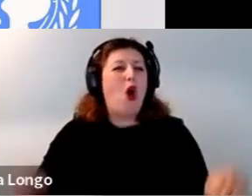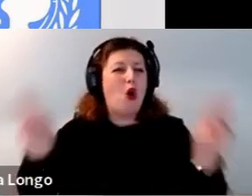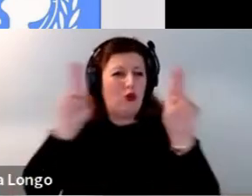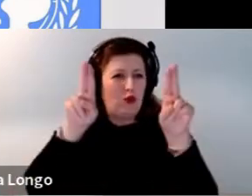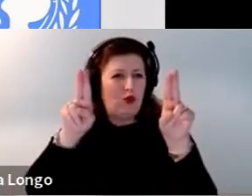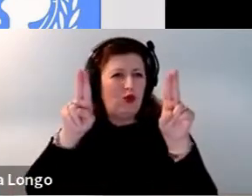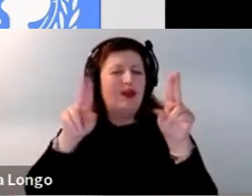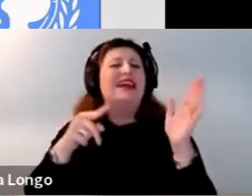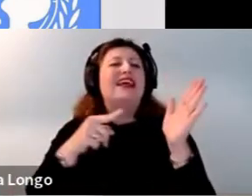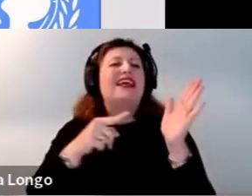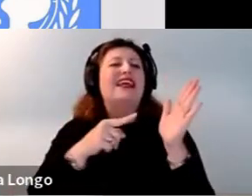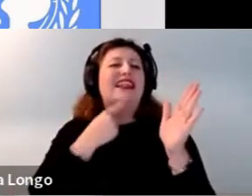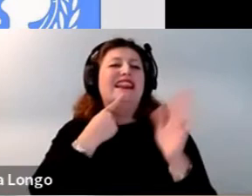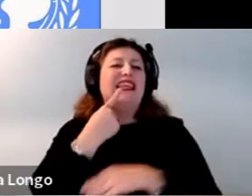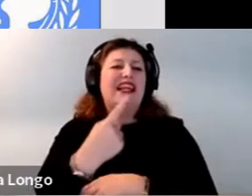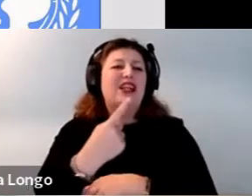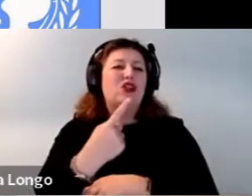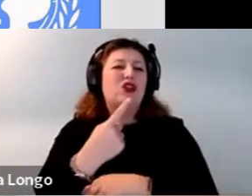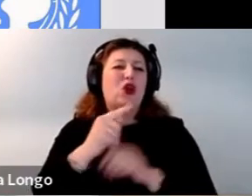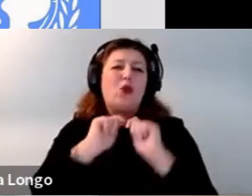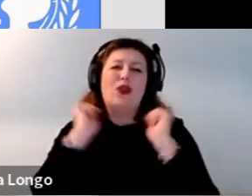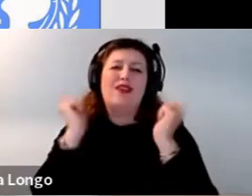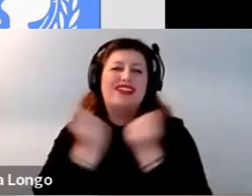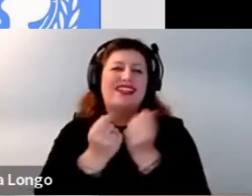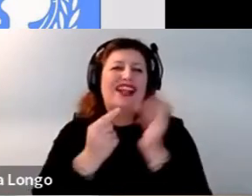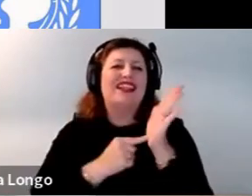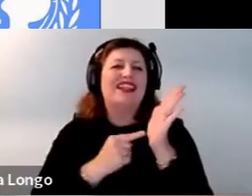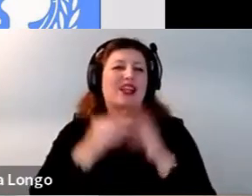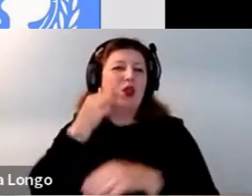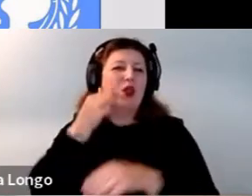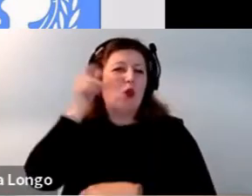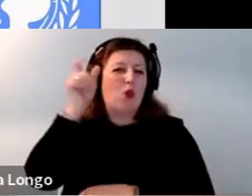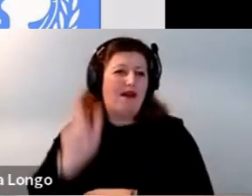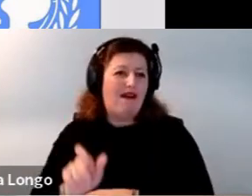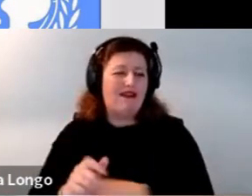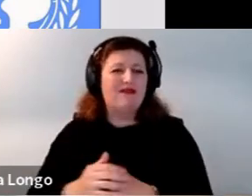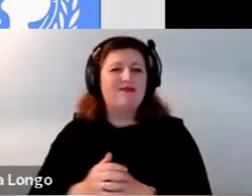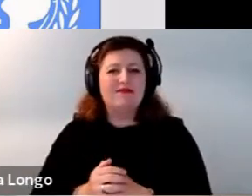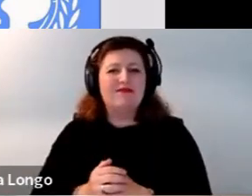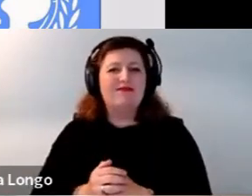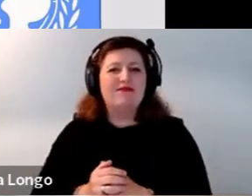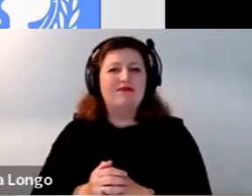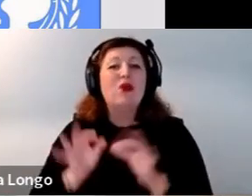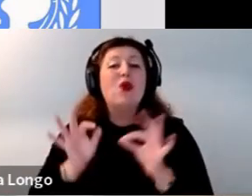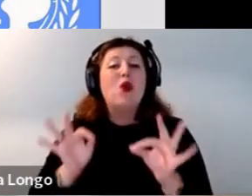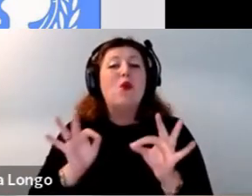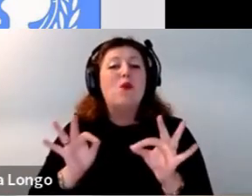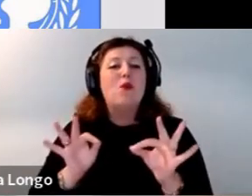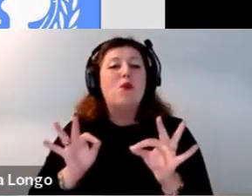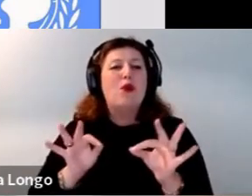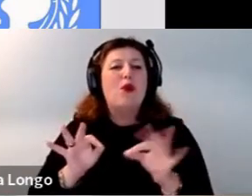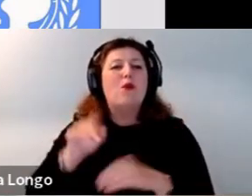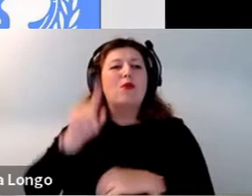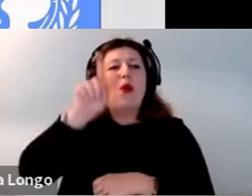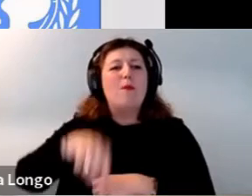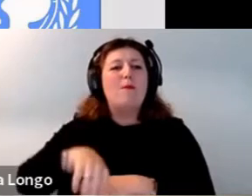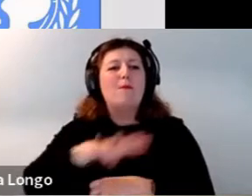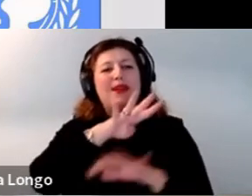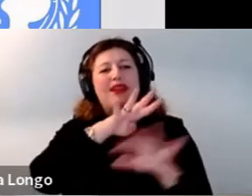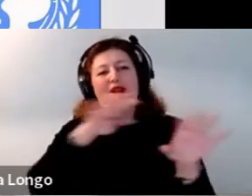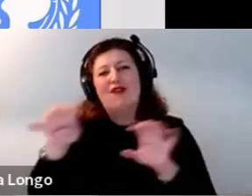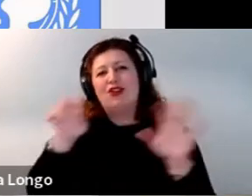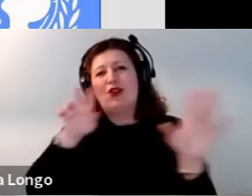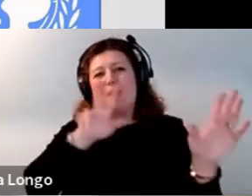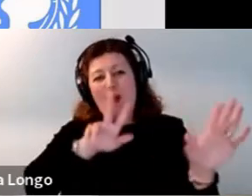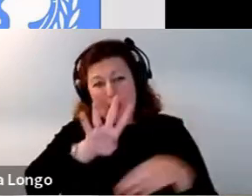dei Diritti Umani del dicembre del 1948, a cui segue la Dichiarazione Universale